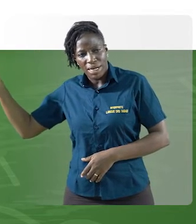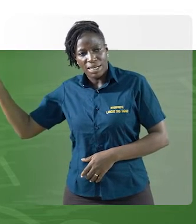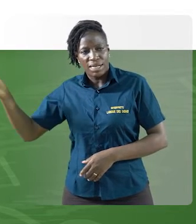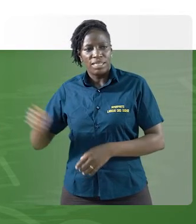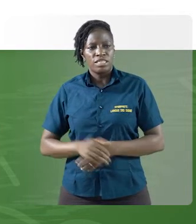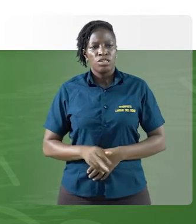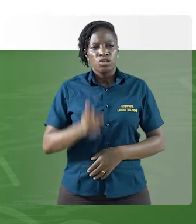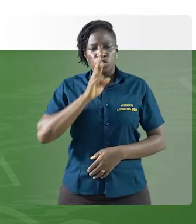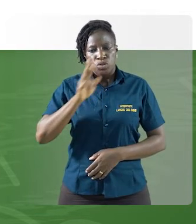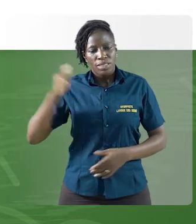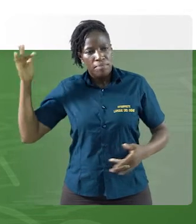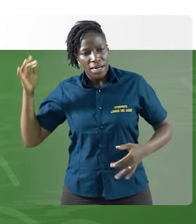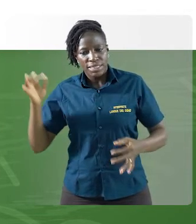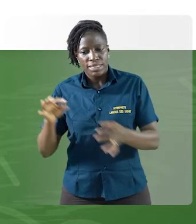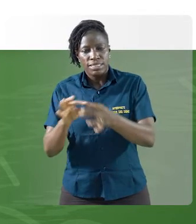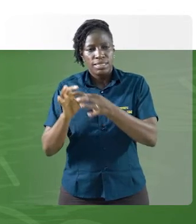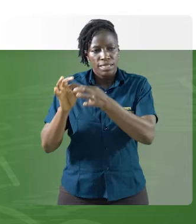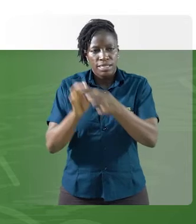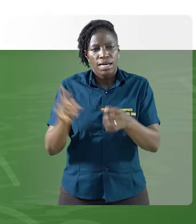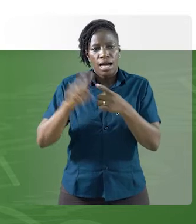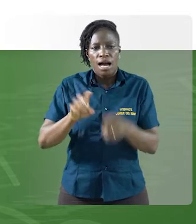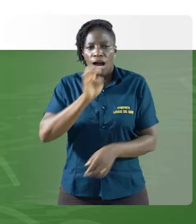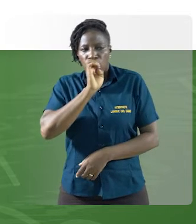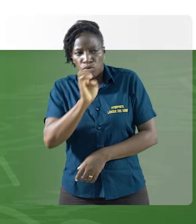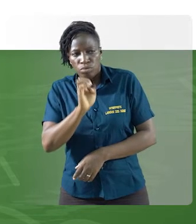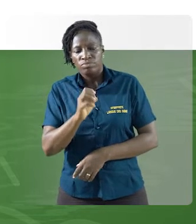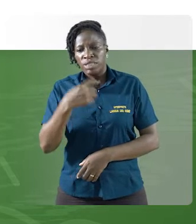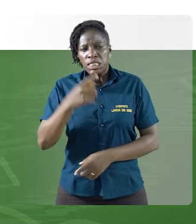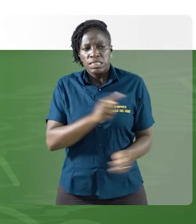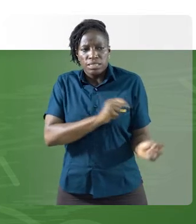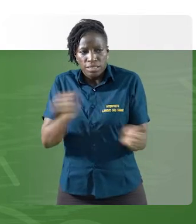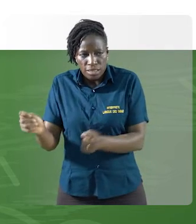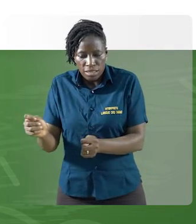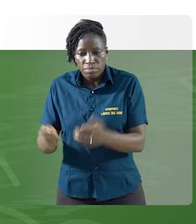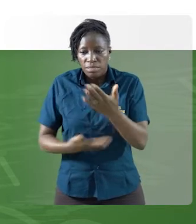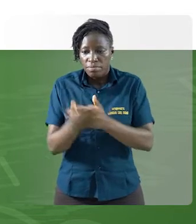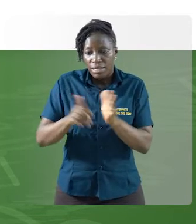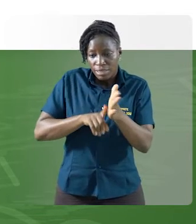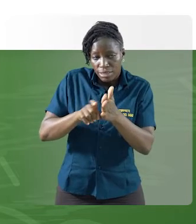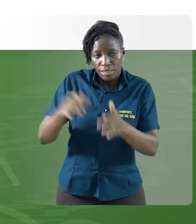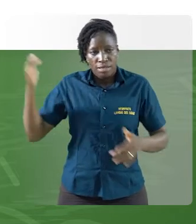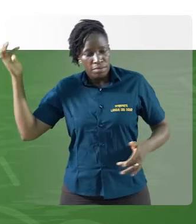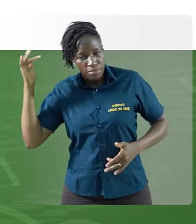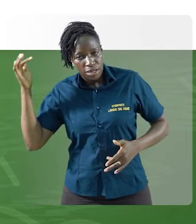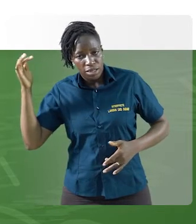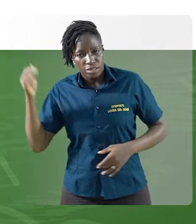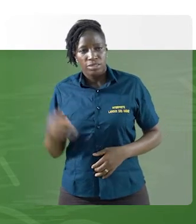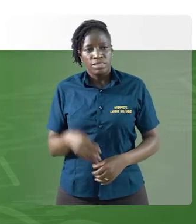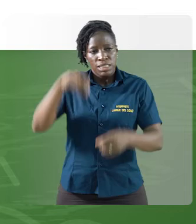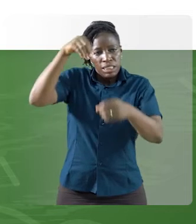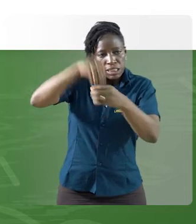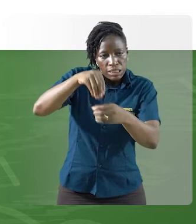le choléra sont des maladies liées à l'eau qui se transmettent par des agents pathogènes